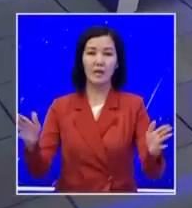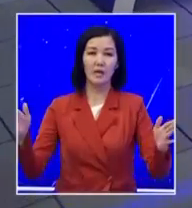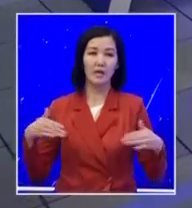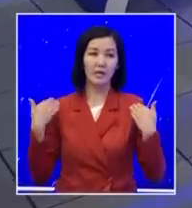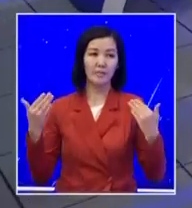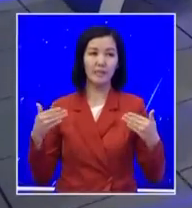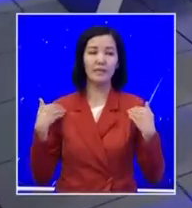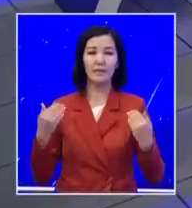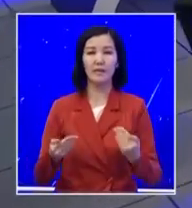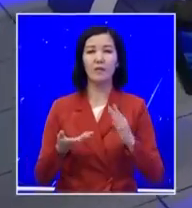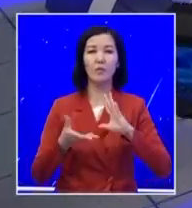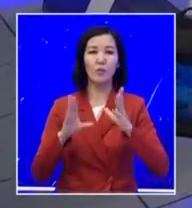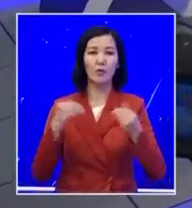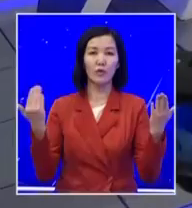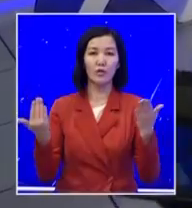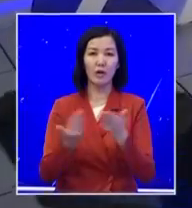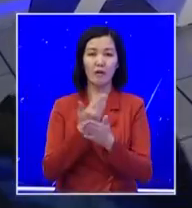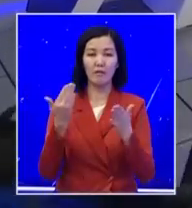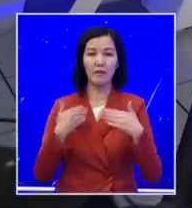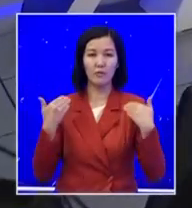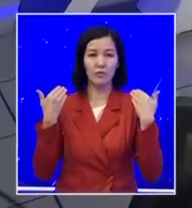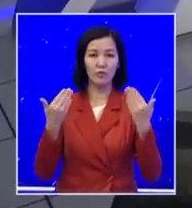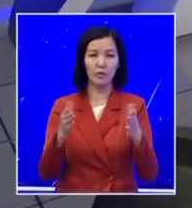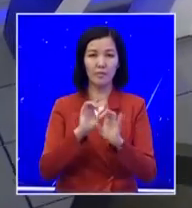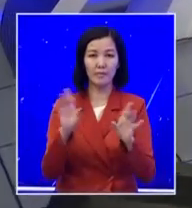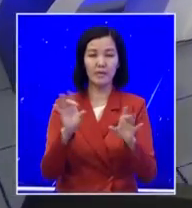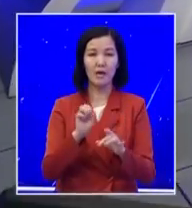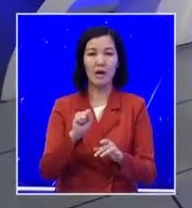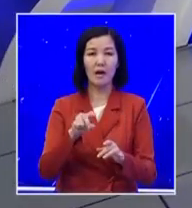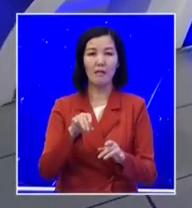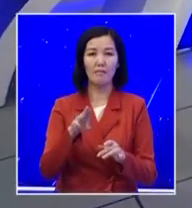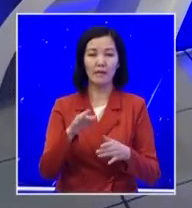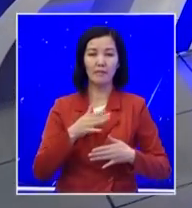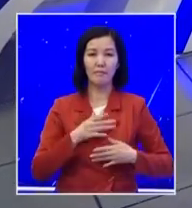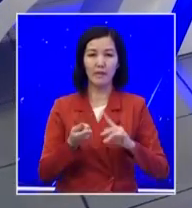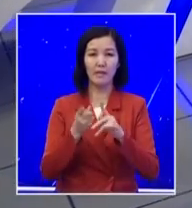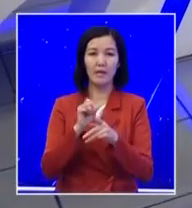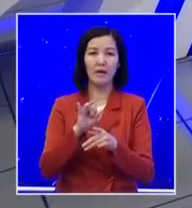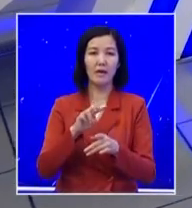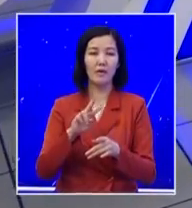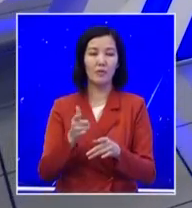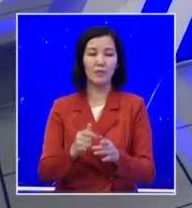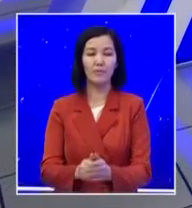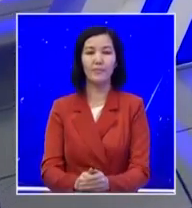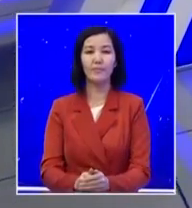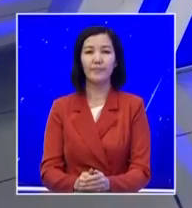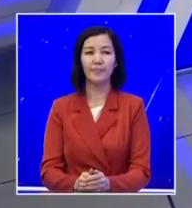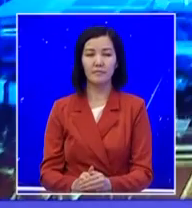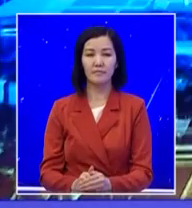Ассаламу алейкум, қадірмен көрермен, тікелей эфирде жаңалықтар студияда Алмат Хамид, сурдо аудармада Айгүл Жұмашқызы.